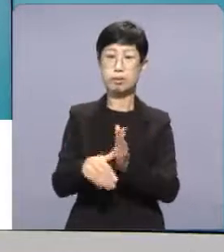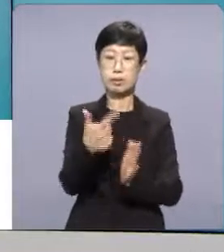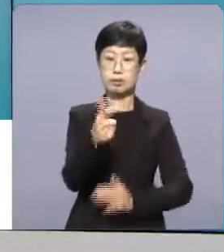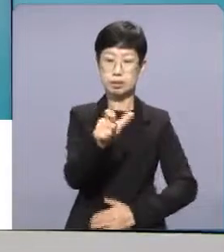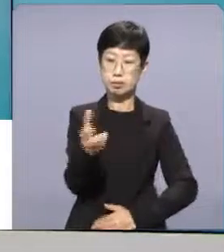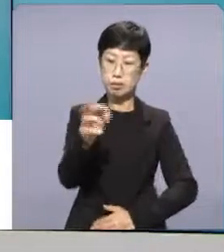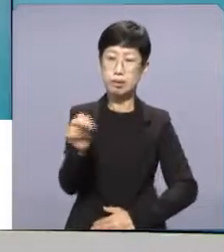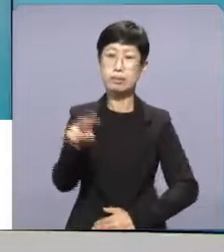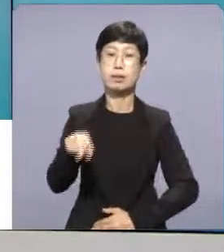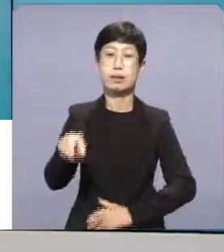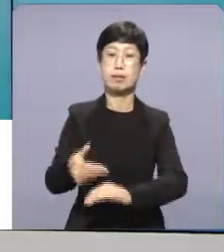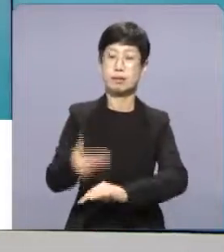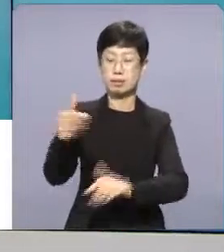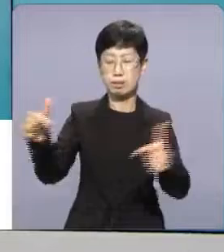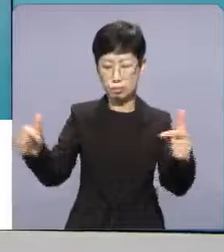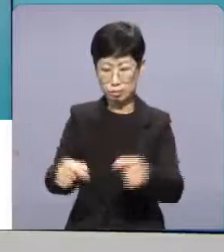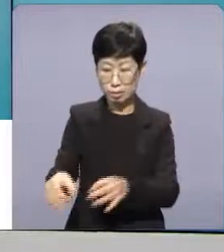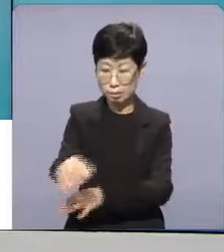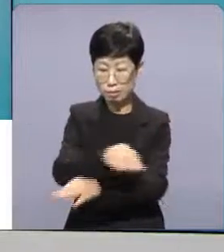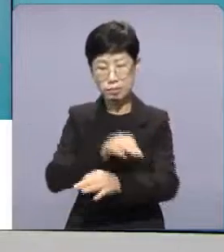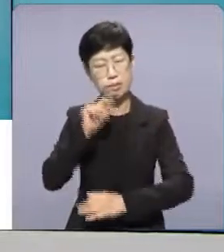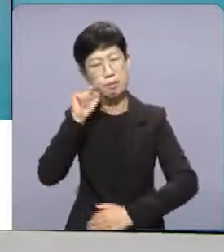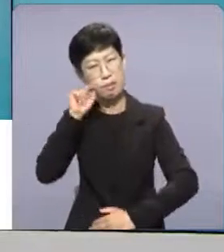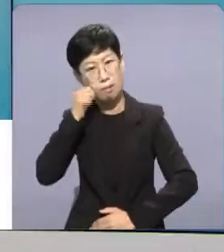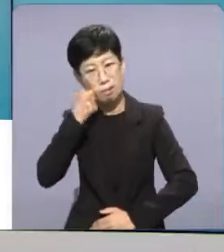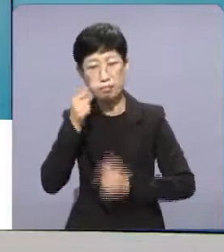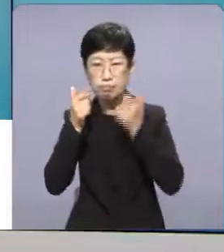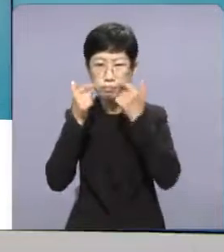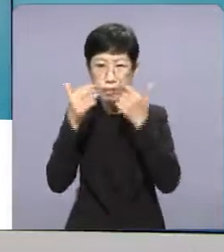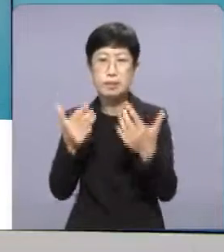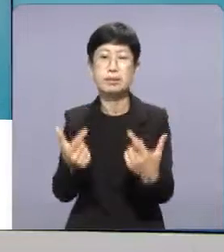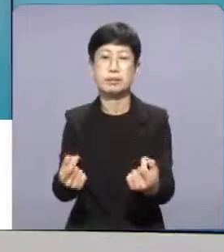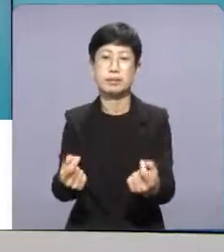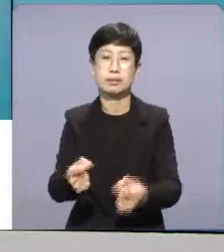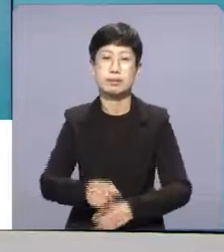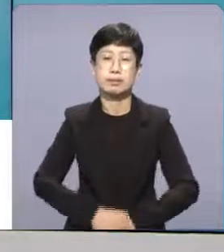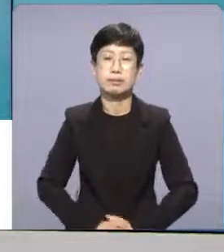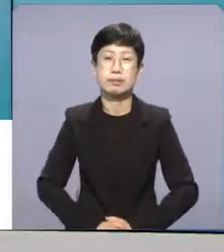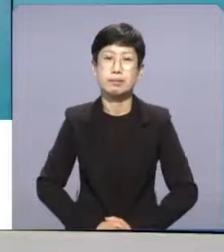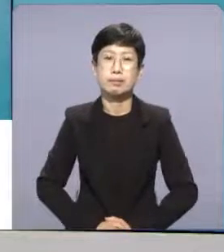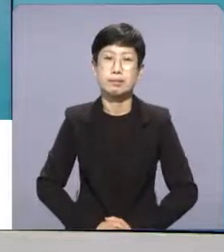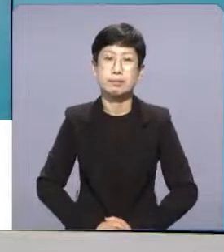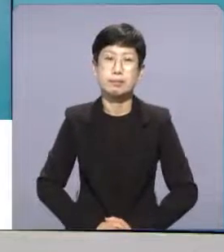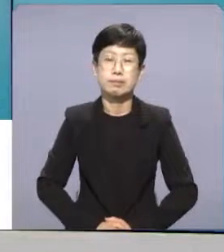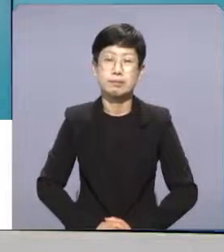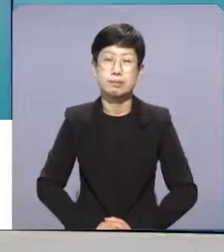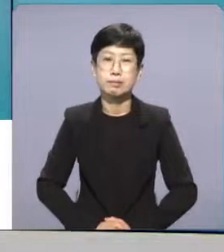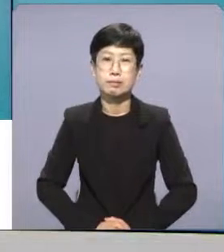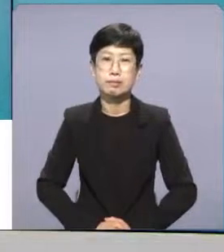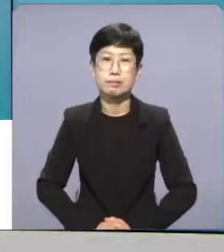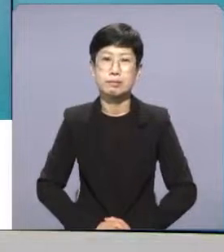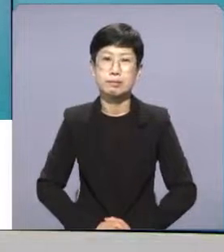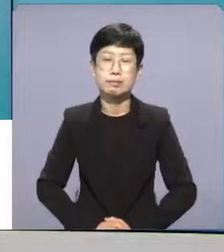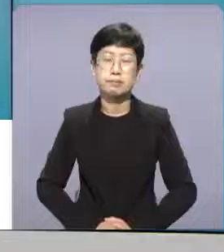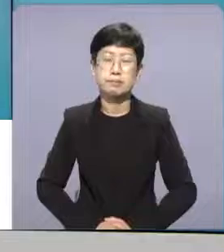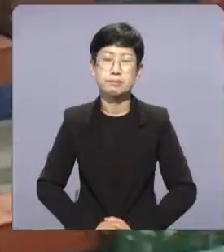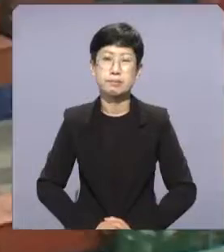달러 넘게 줄어 탭의 어려움에 저한 경제 현실을 반영했습니다 최한성 기자가 전해드립니다